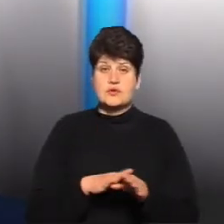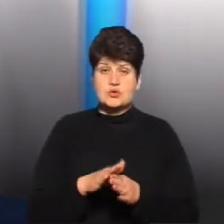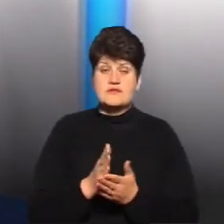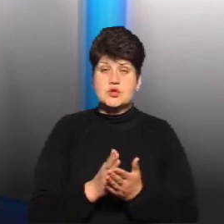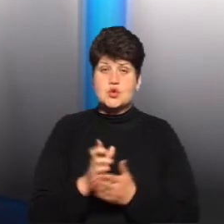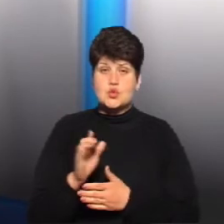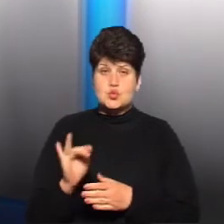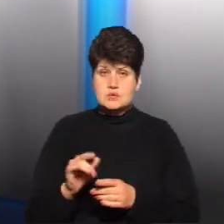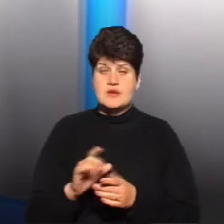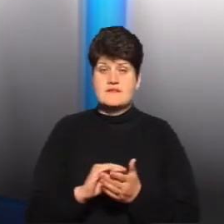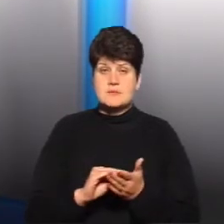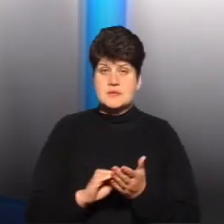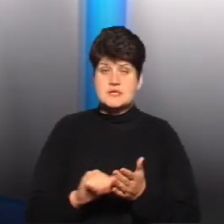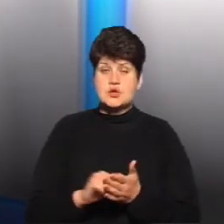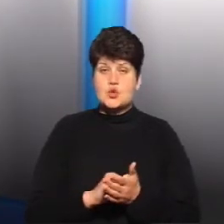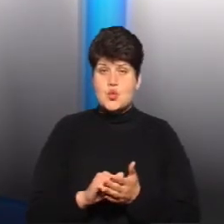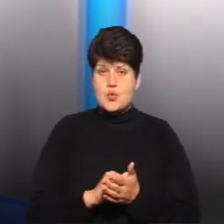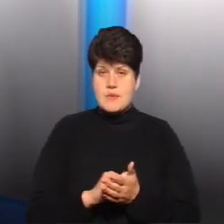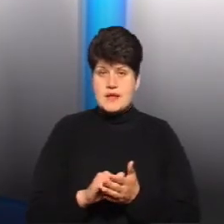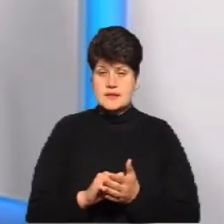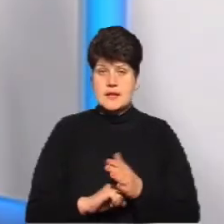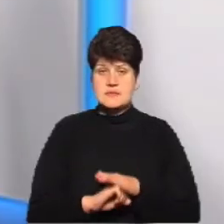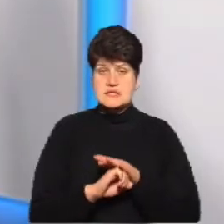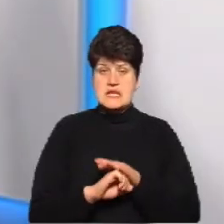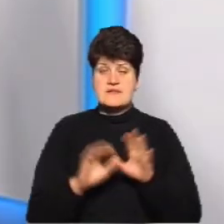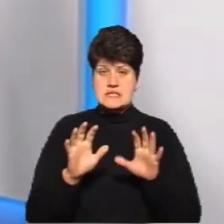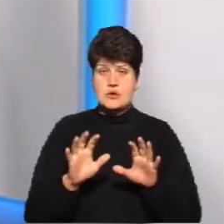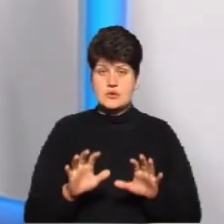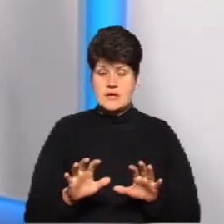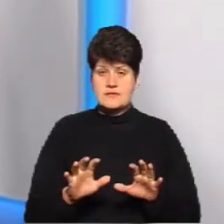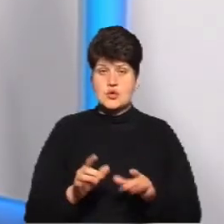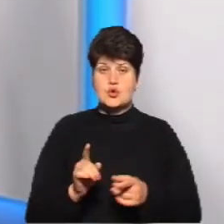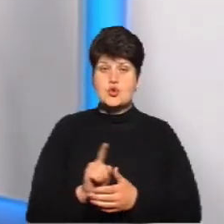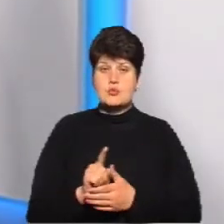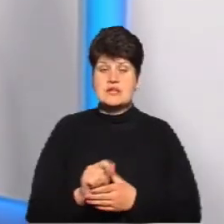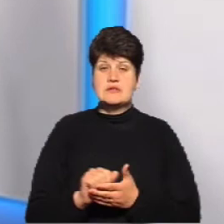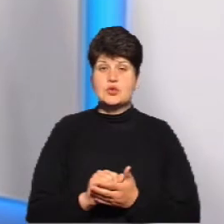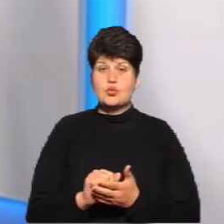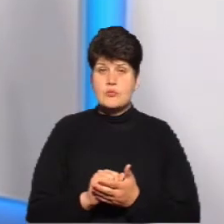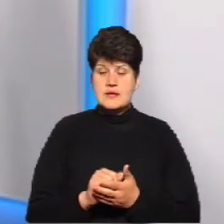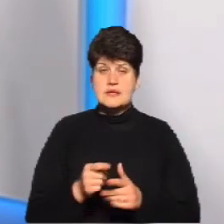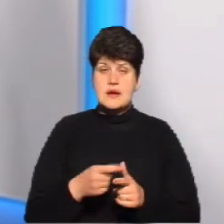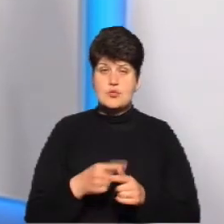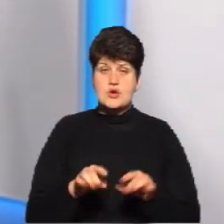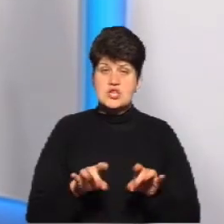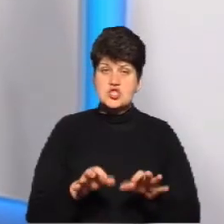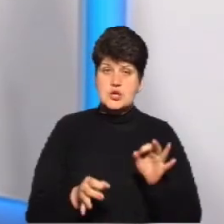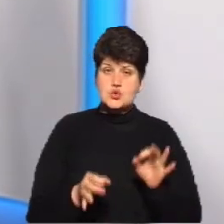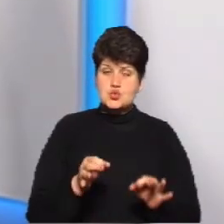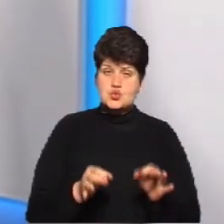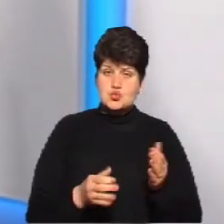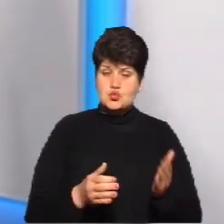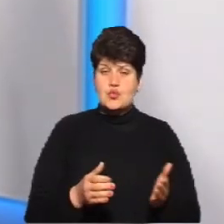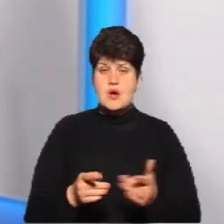виписує документи, які на підставі законодавчого нормативних документів. Тобто або рішення суду, або